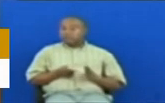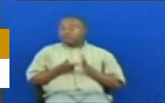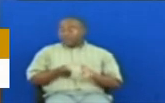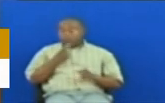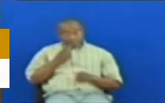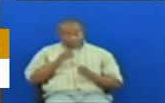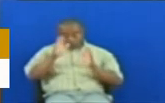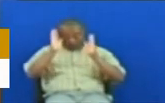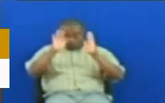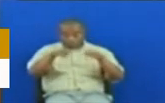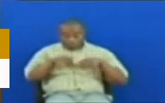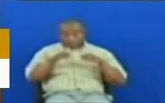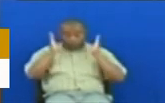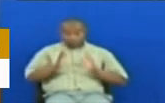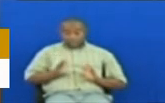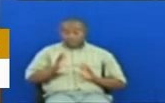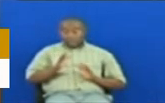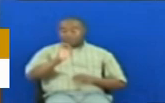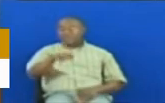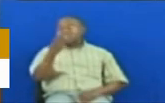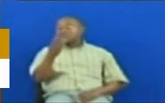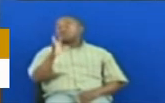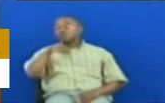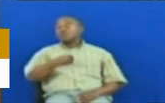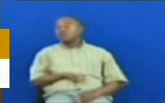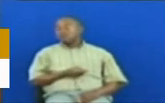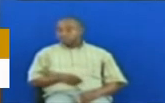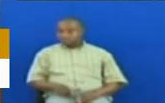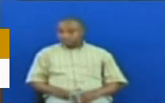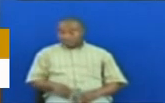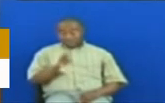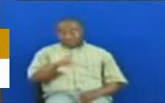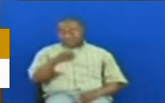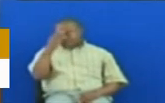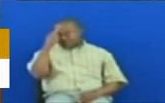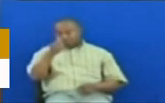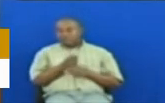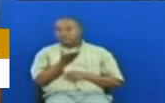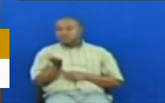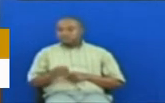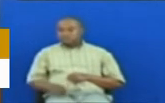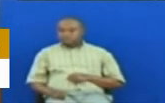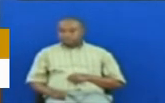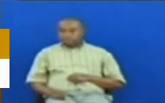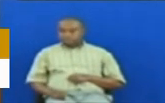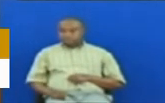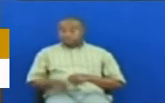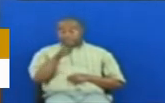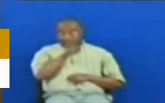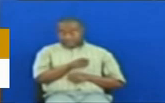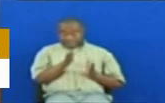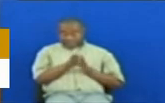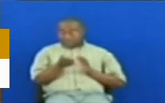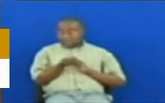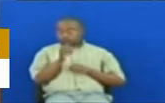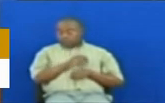mitatu hapa, itaeleweka? Miaka mitatu tutakuwa tumefanya kitu gani? Ingawa hii sio post ya kisiasa, ni post technical,